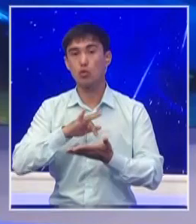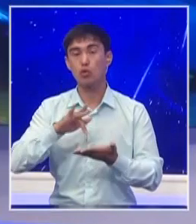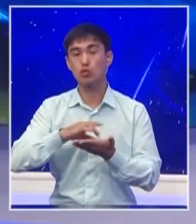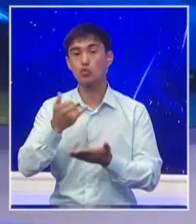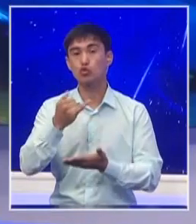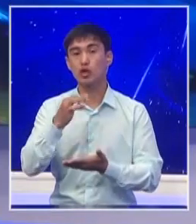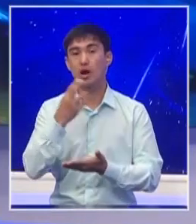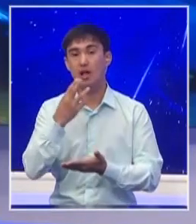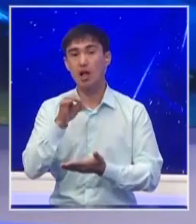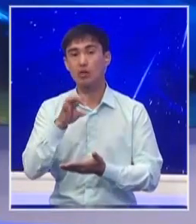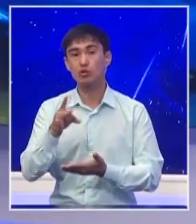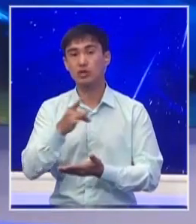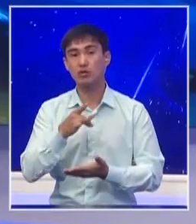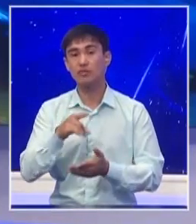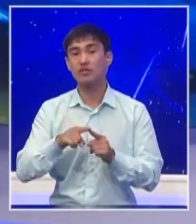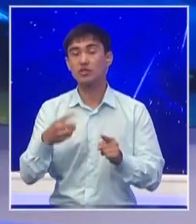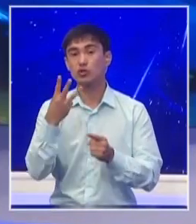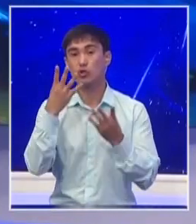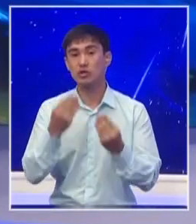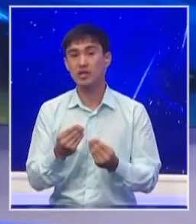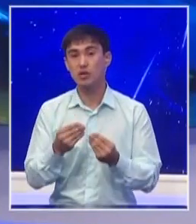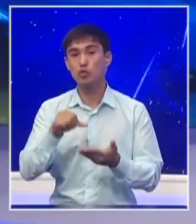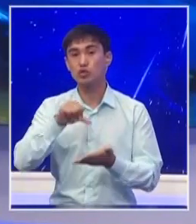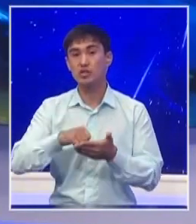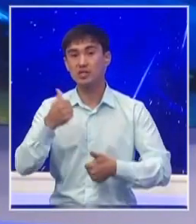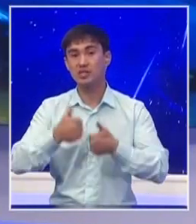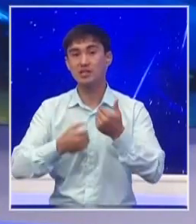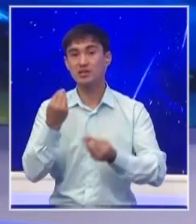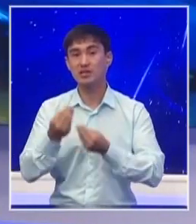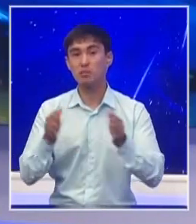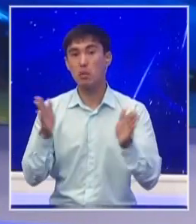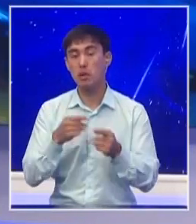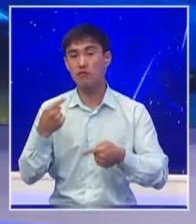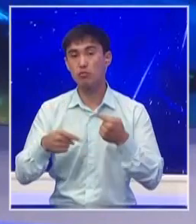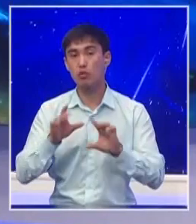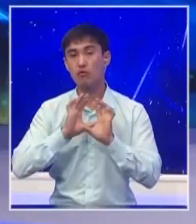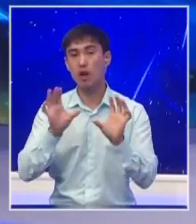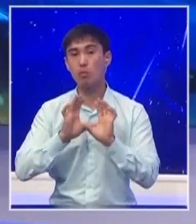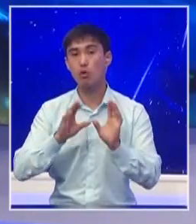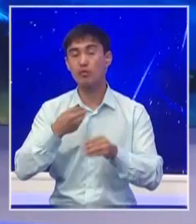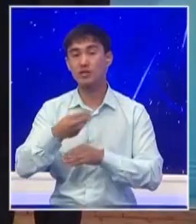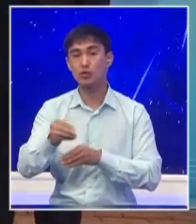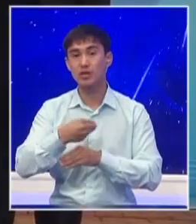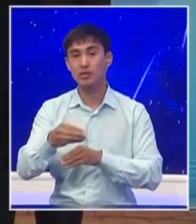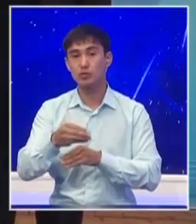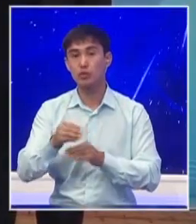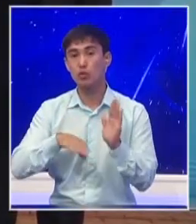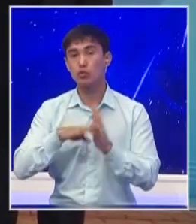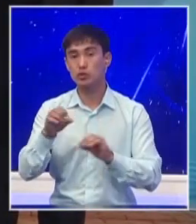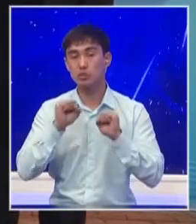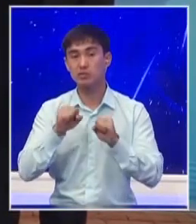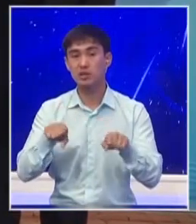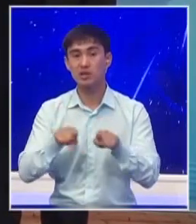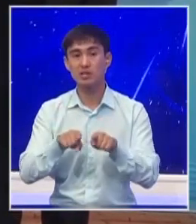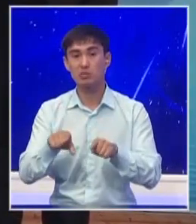Ушарал Аллакульского района. В течение 3 дней участники состязались в играх по мини-футболу, волейболу и настольному теннису. Лучшие